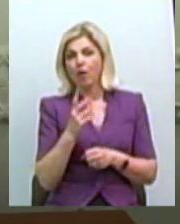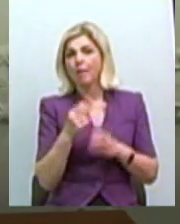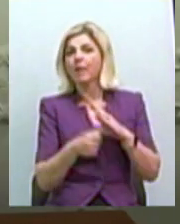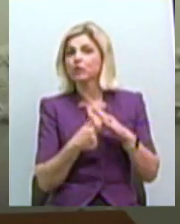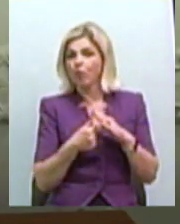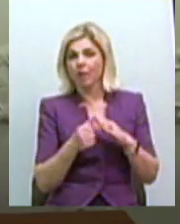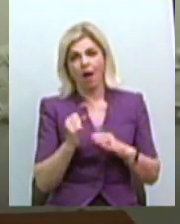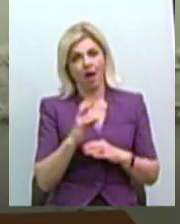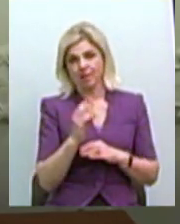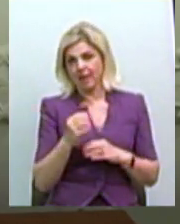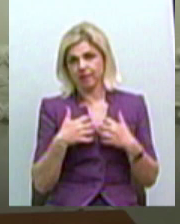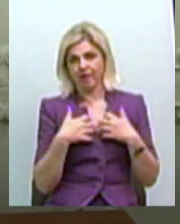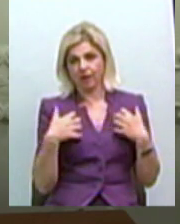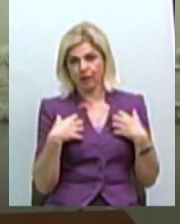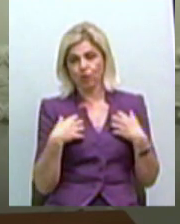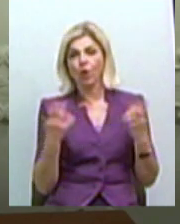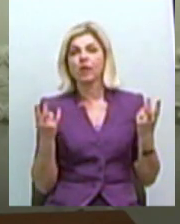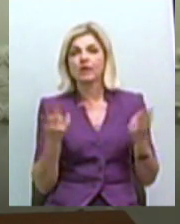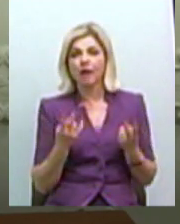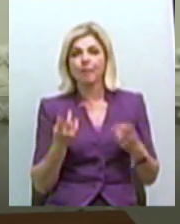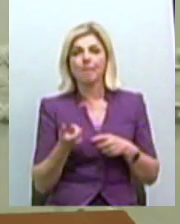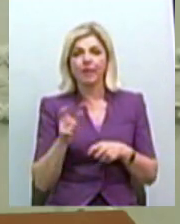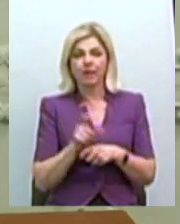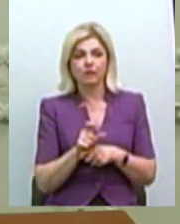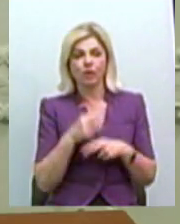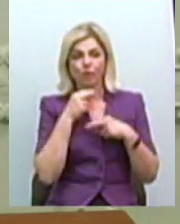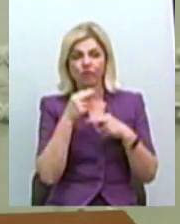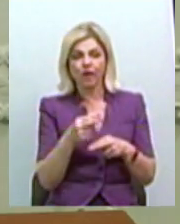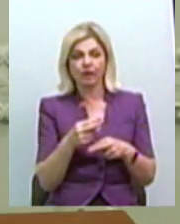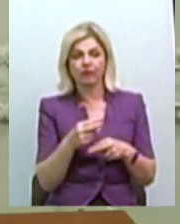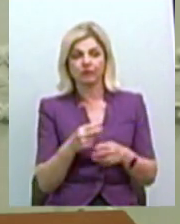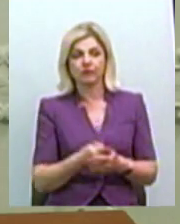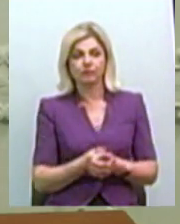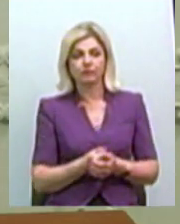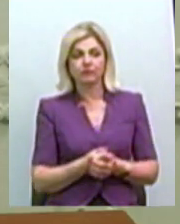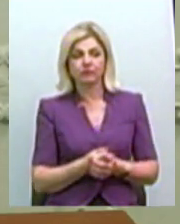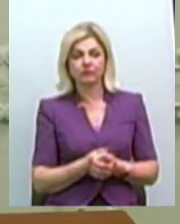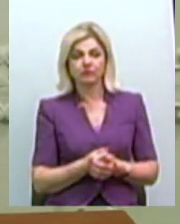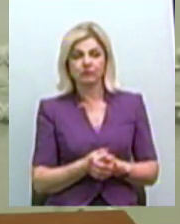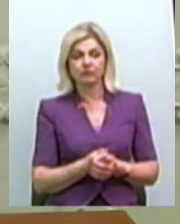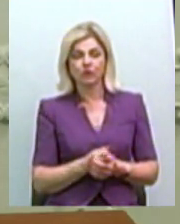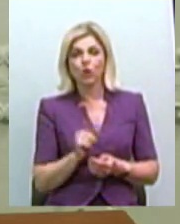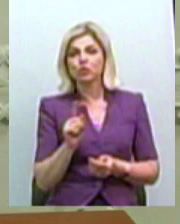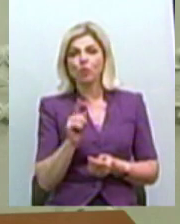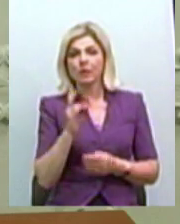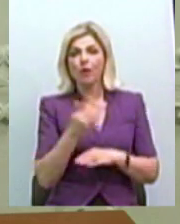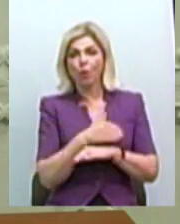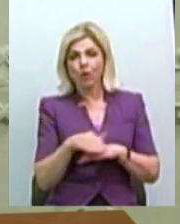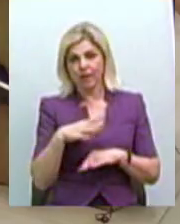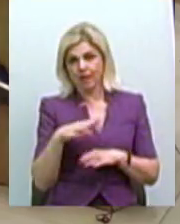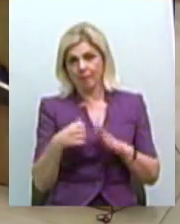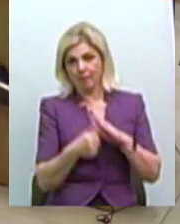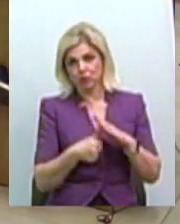тваринами. І треба більше приділяти уваги, щоб на вулицях не було бездомних